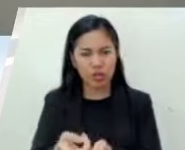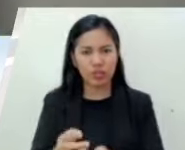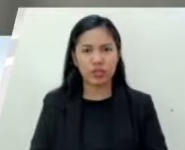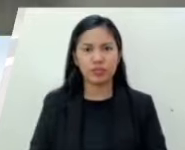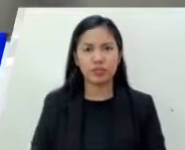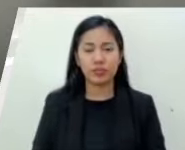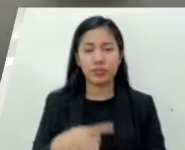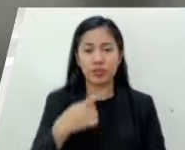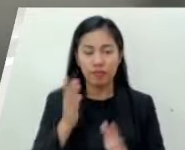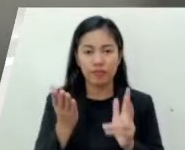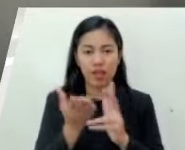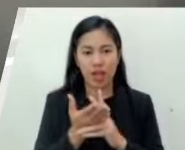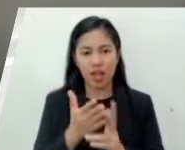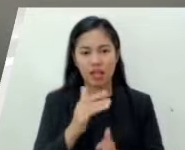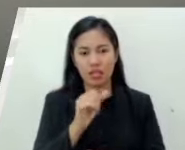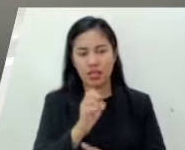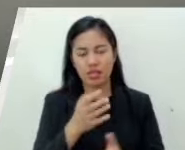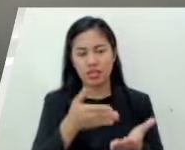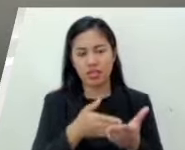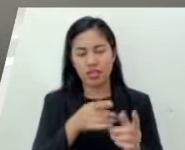reklamong murder.